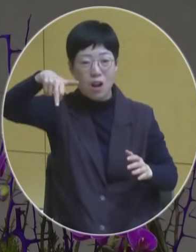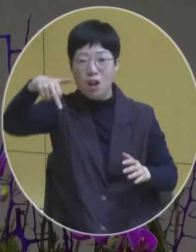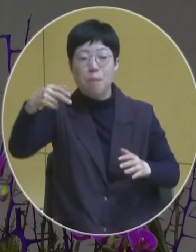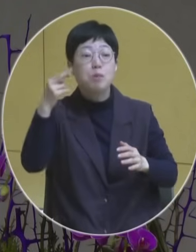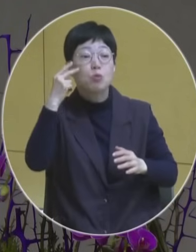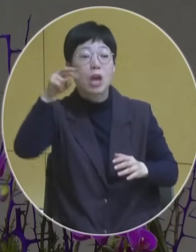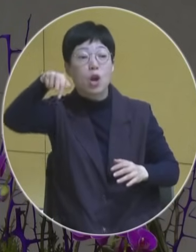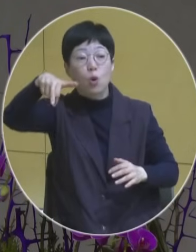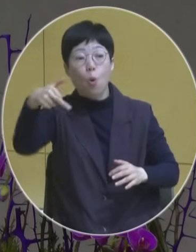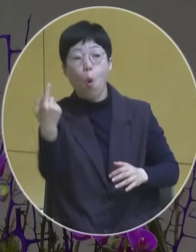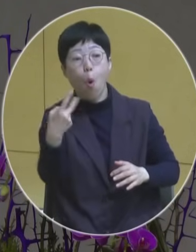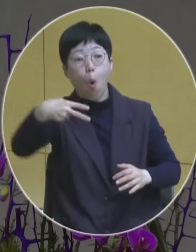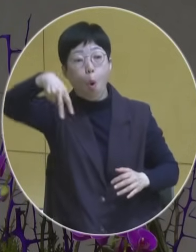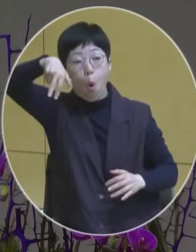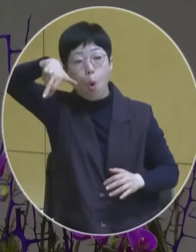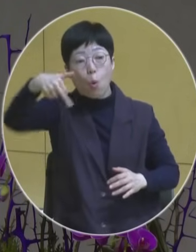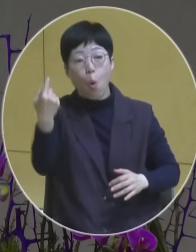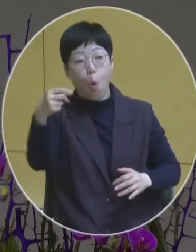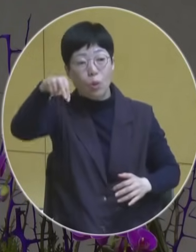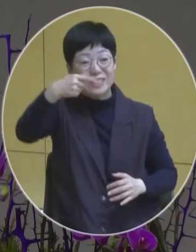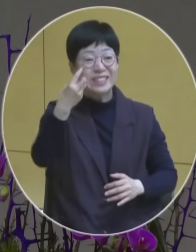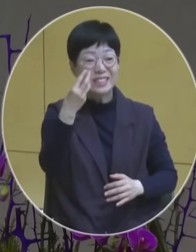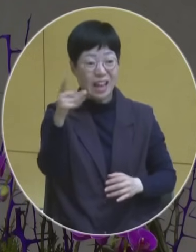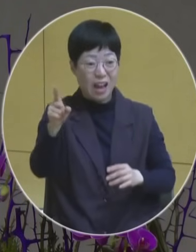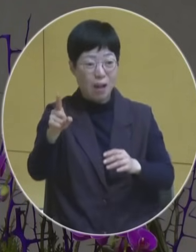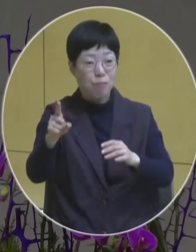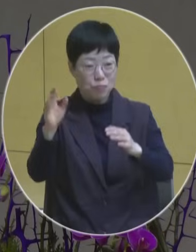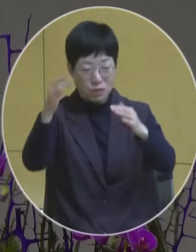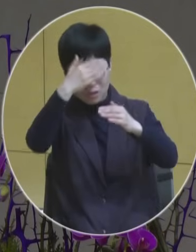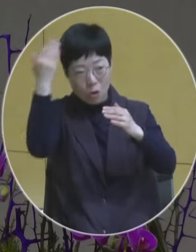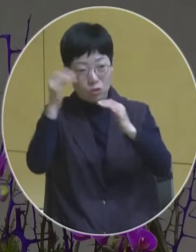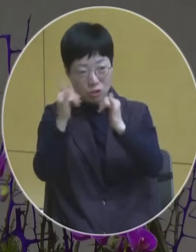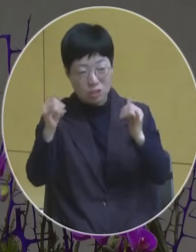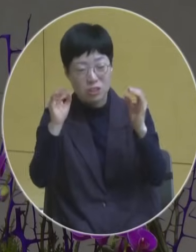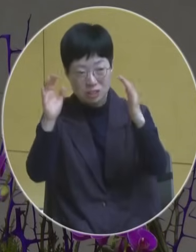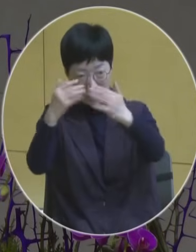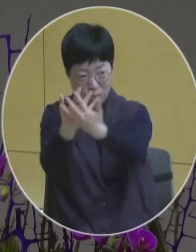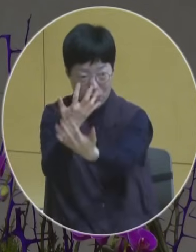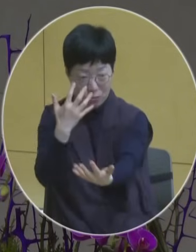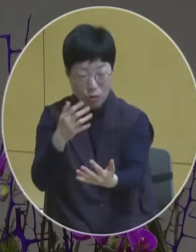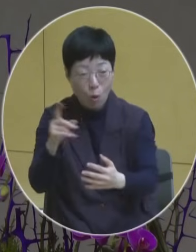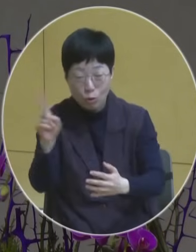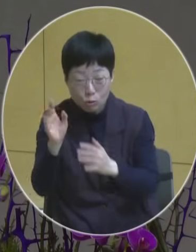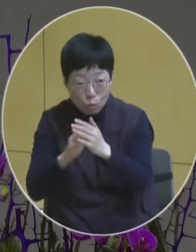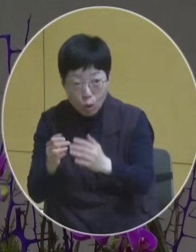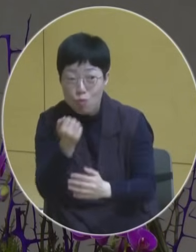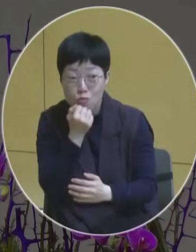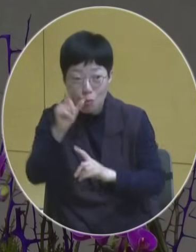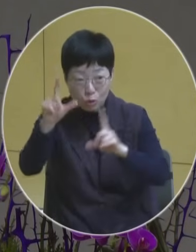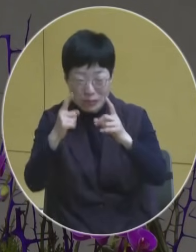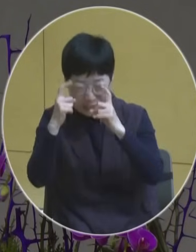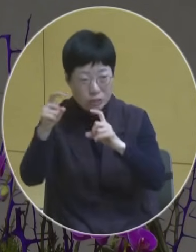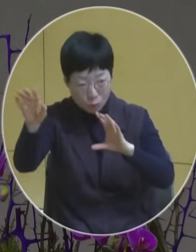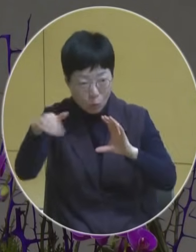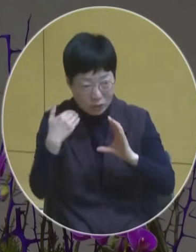갈 때에 같이 둘이 하여튼 뭐 때문에 함께 웃는 모습이었어요. 그리고 그 밑에 이런 글을